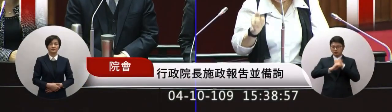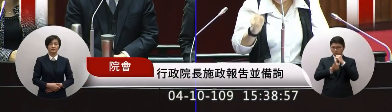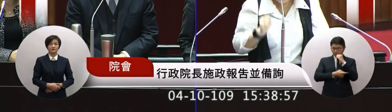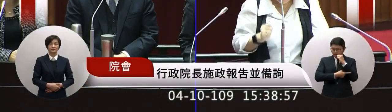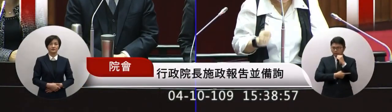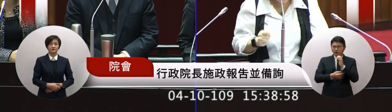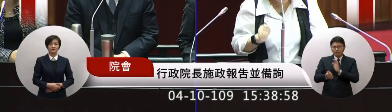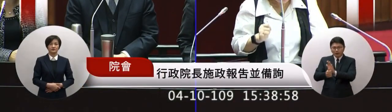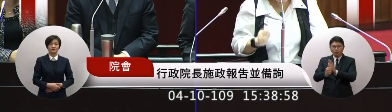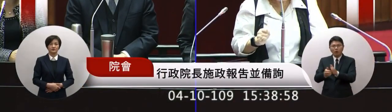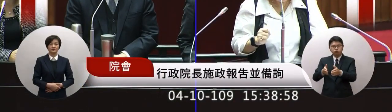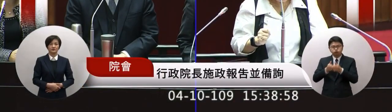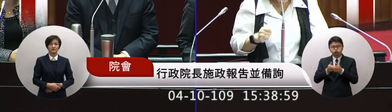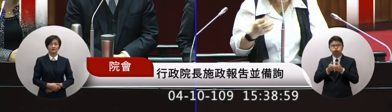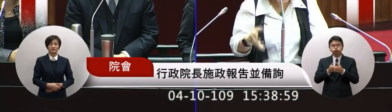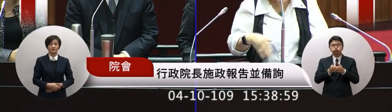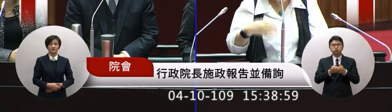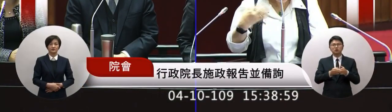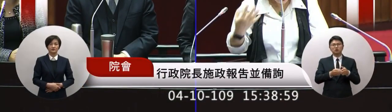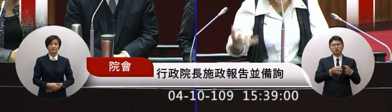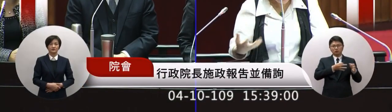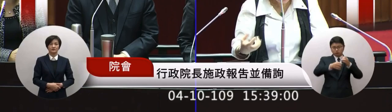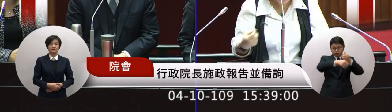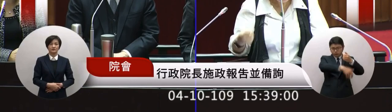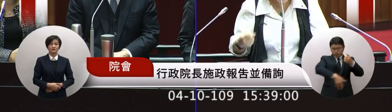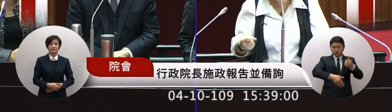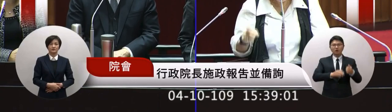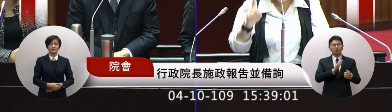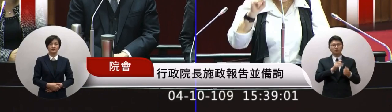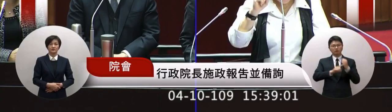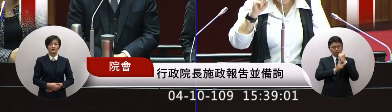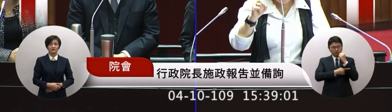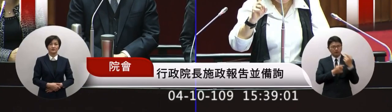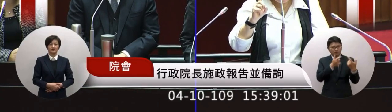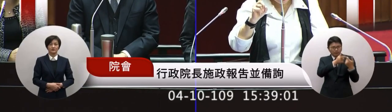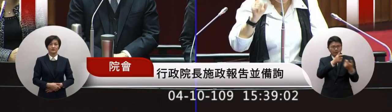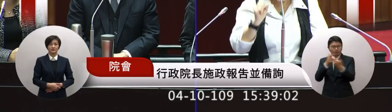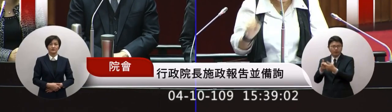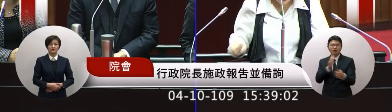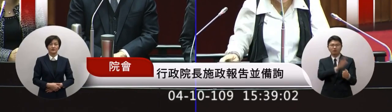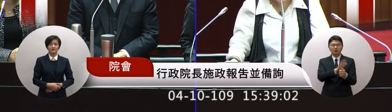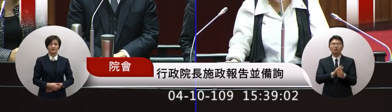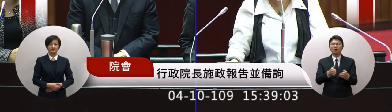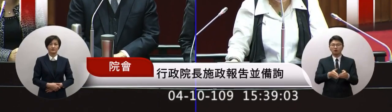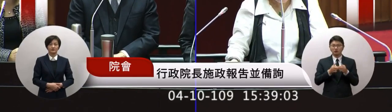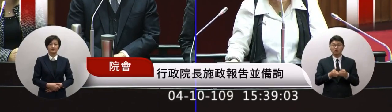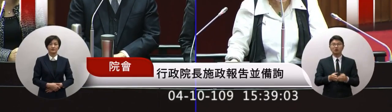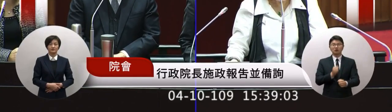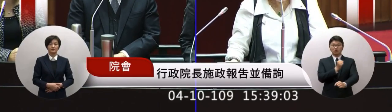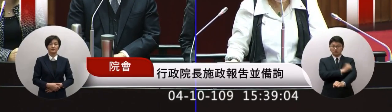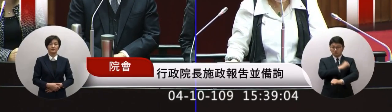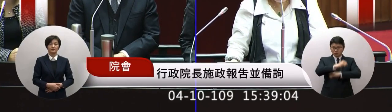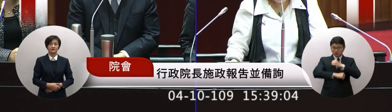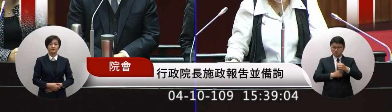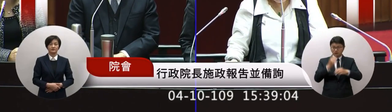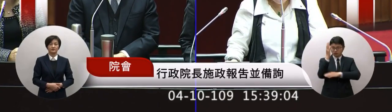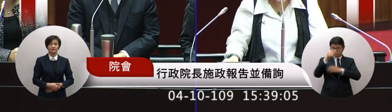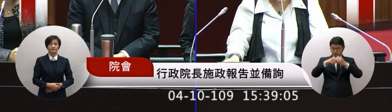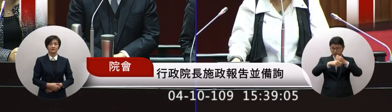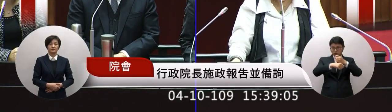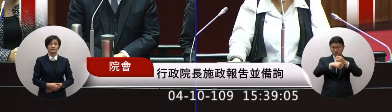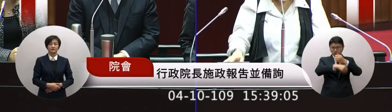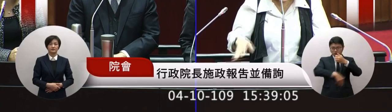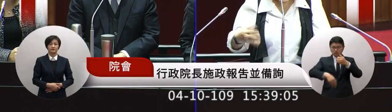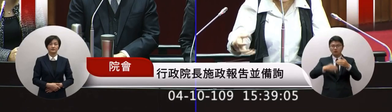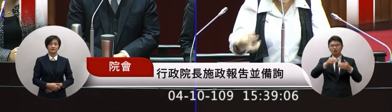困，产业也需要，因为只有好的劳动政策才能够没有缺工的烦